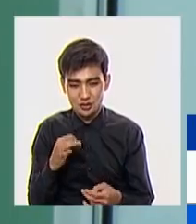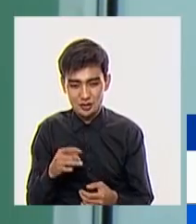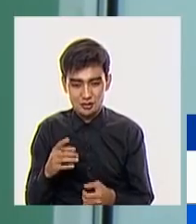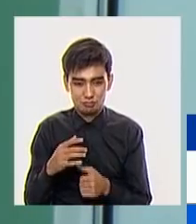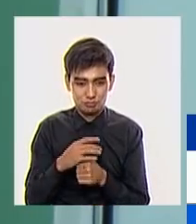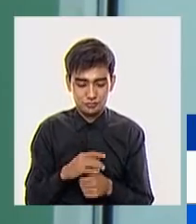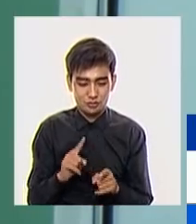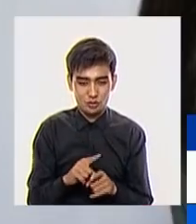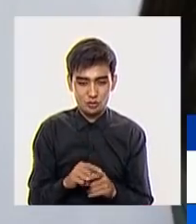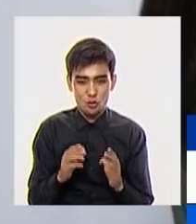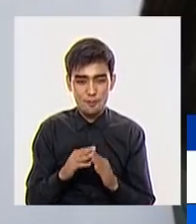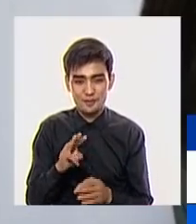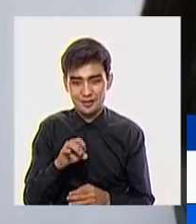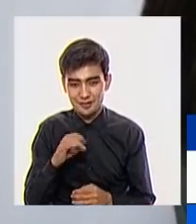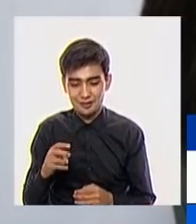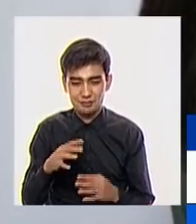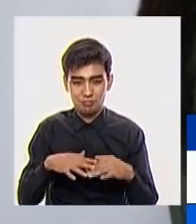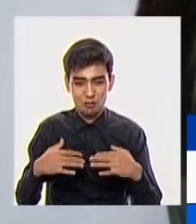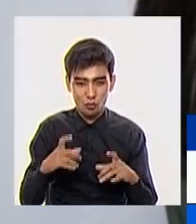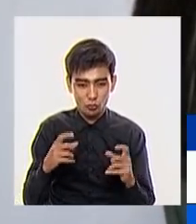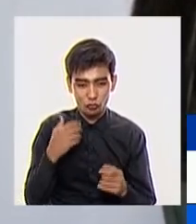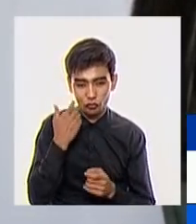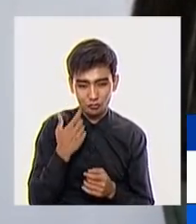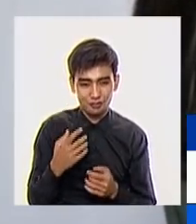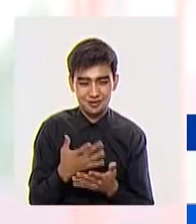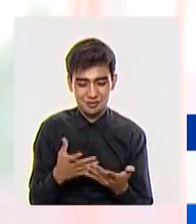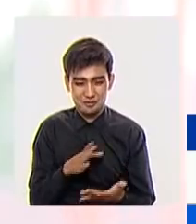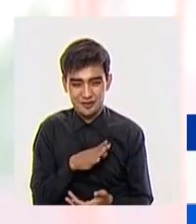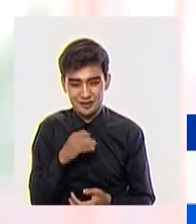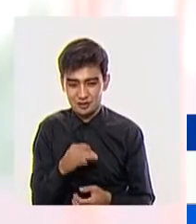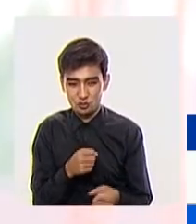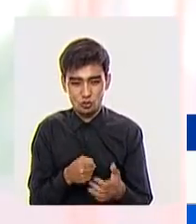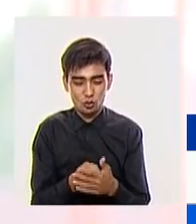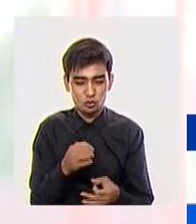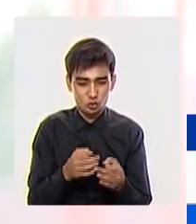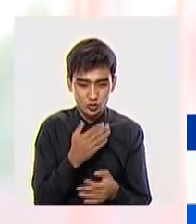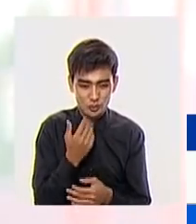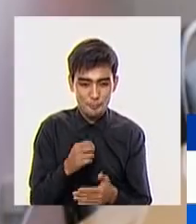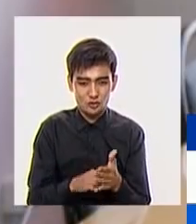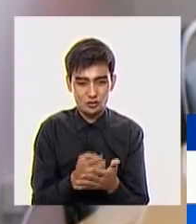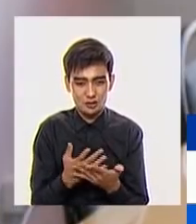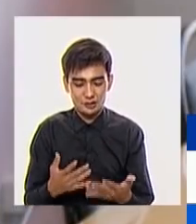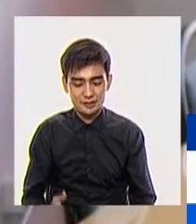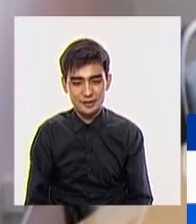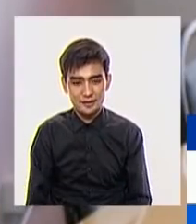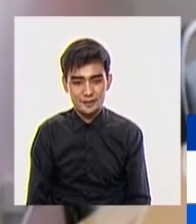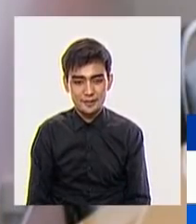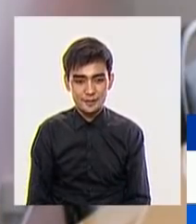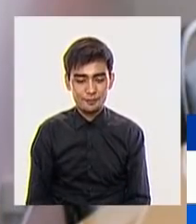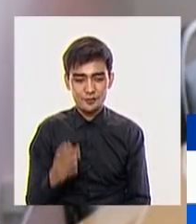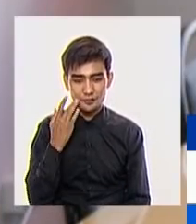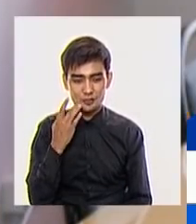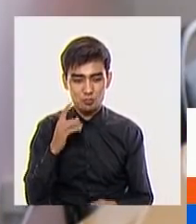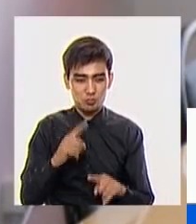давлением домашнего тирана и окружения. Однако специалисты считают, что дела не доходят до суда и по другим причинам. Не всегда